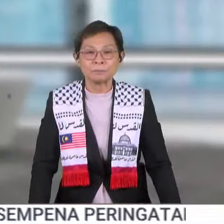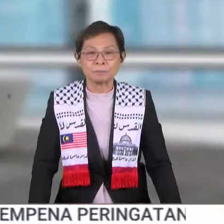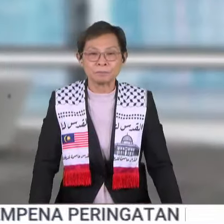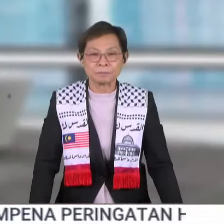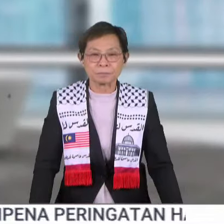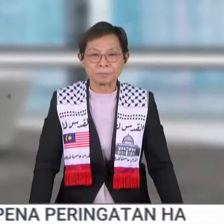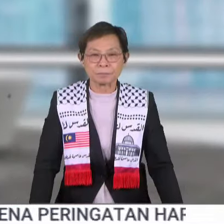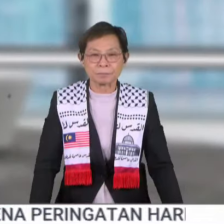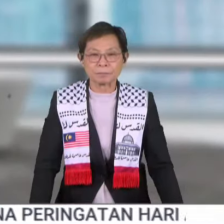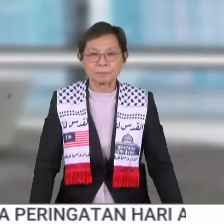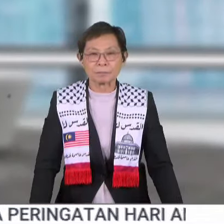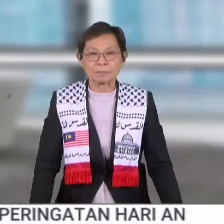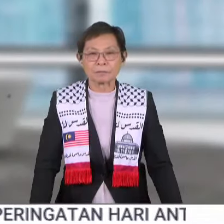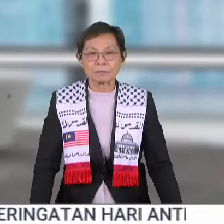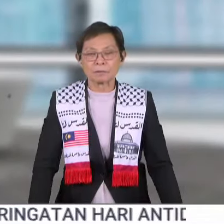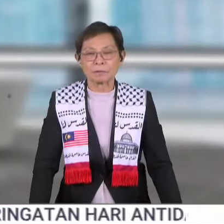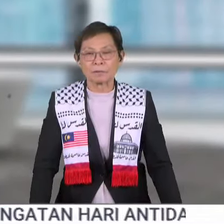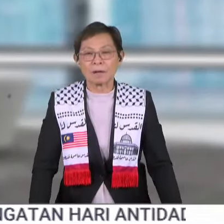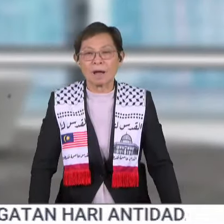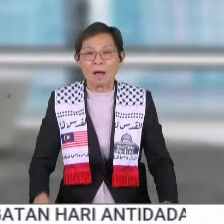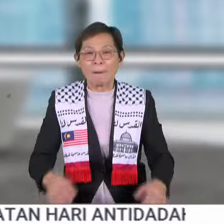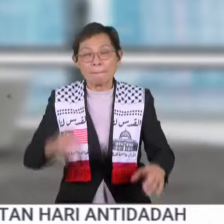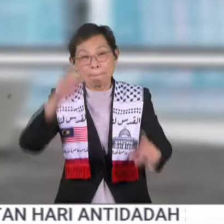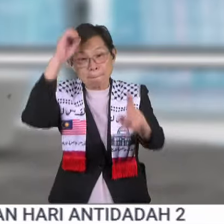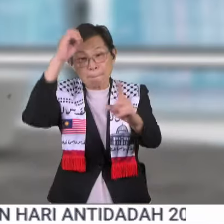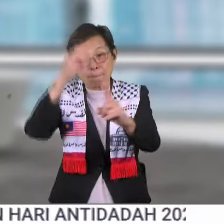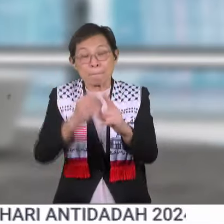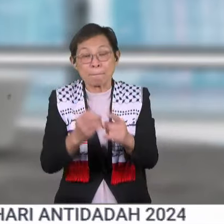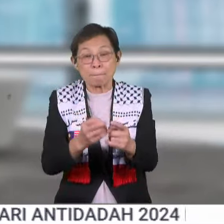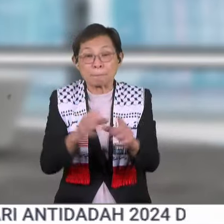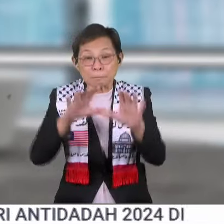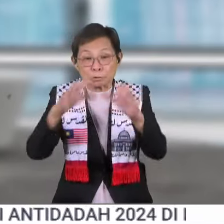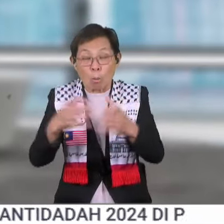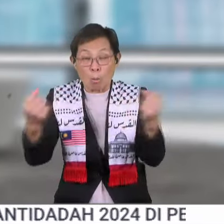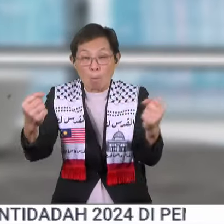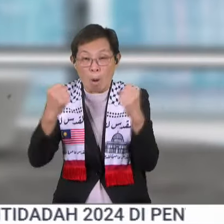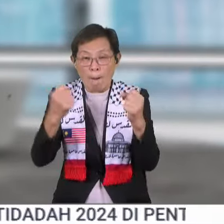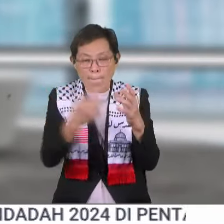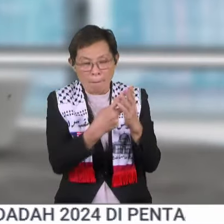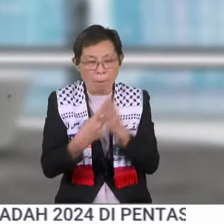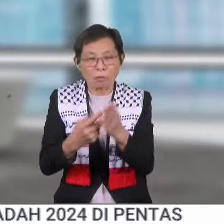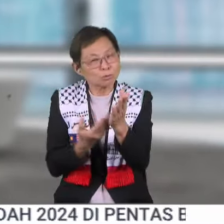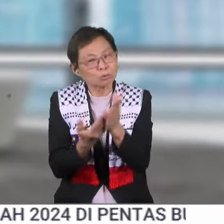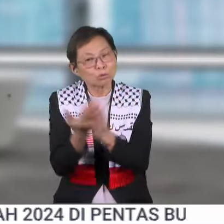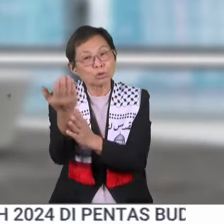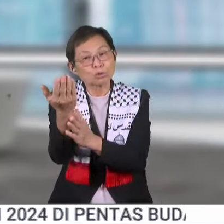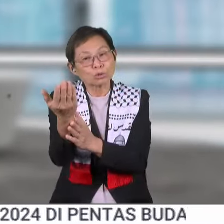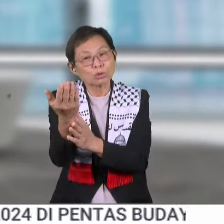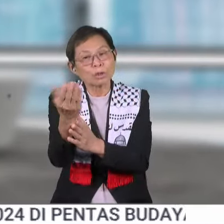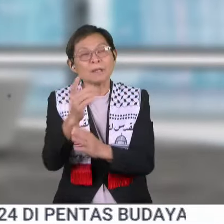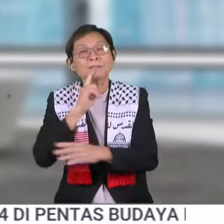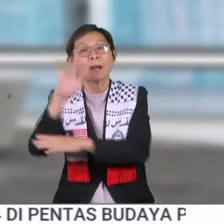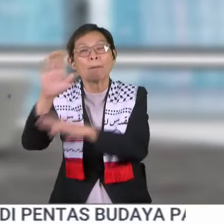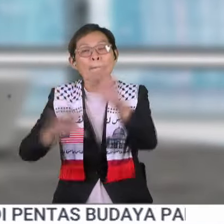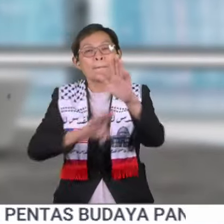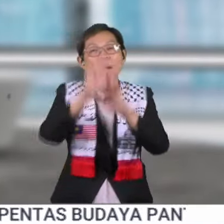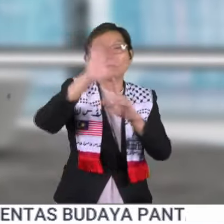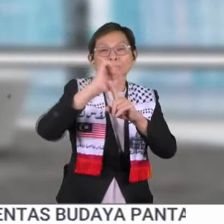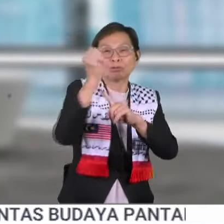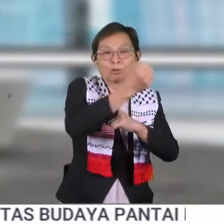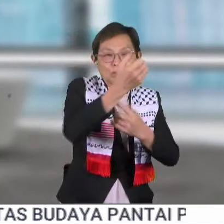negara gagasan rumpun Selangor menjadi dan kerangka dalam memperkukuh perpaduan sekaligus menjamin pembangunan